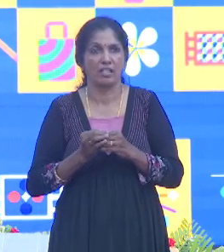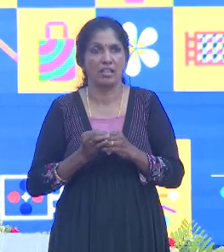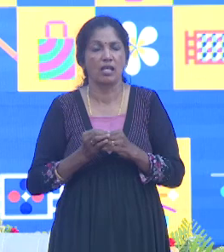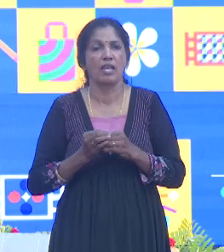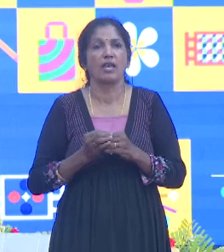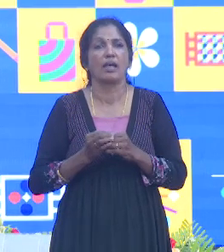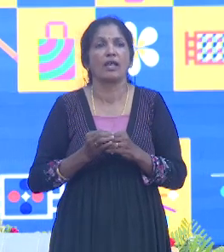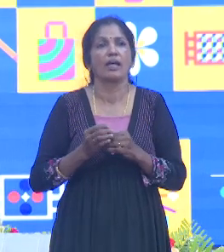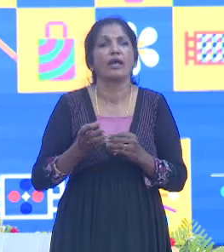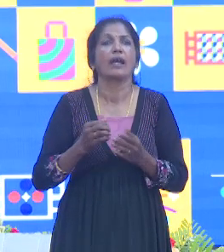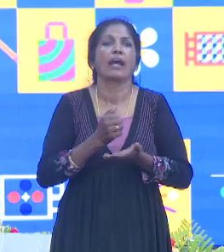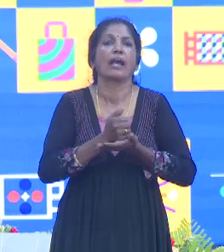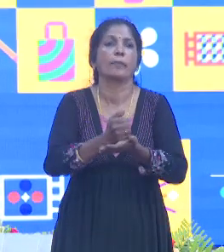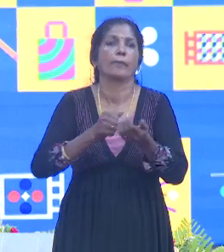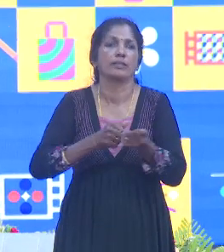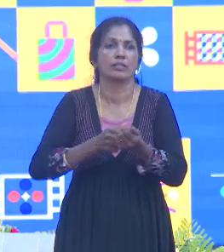സംഭാവന നൽകാൻ കഴിഞ്ഞത്